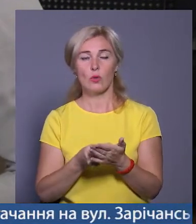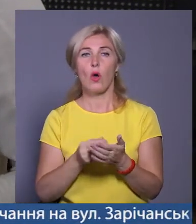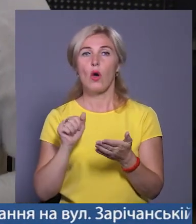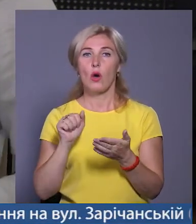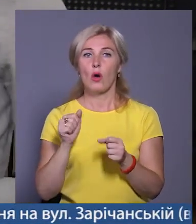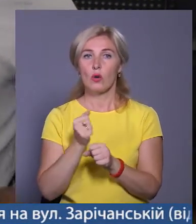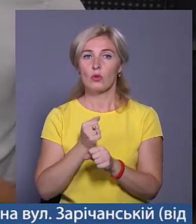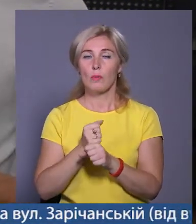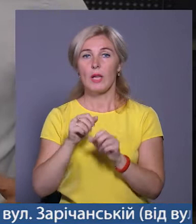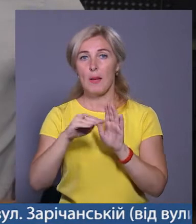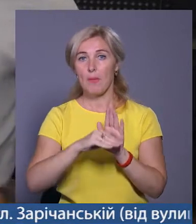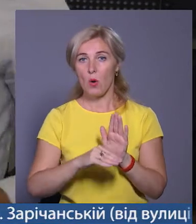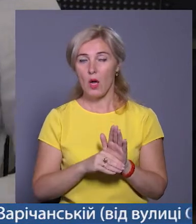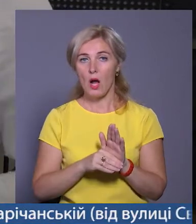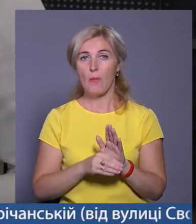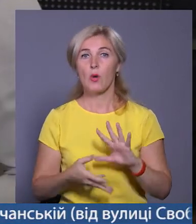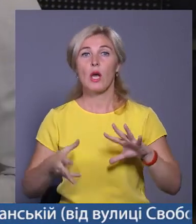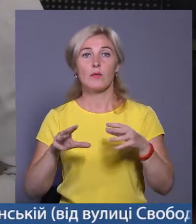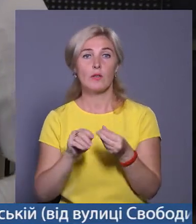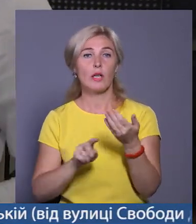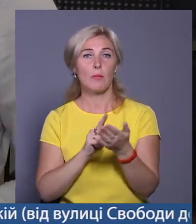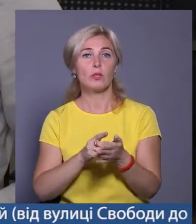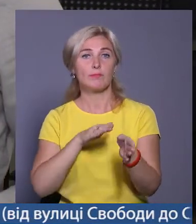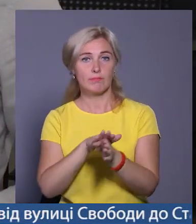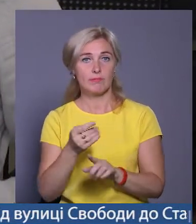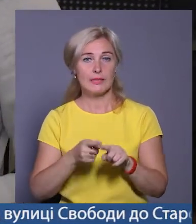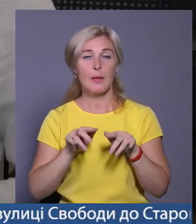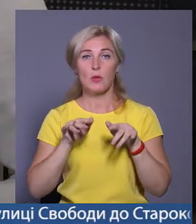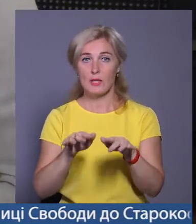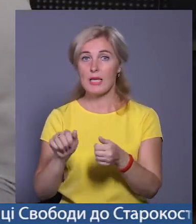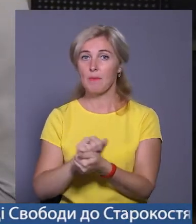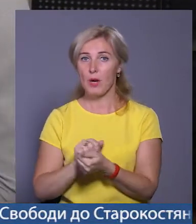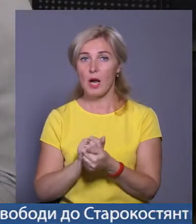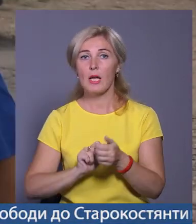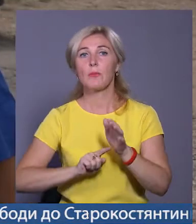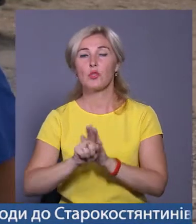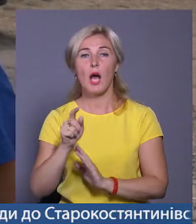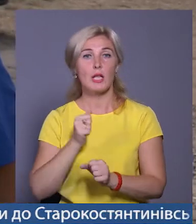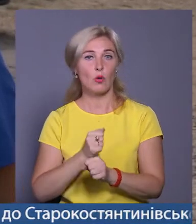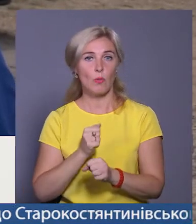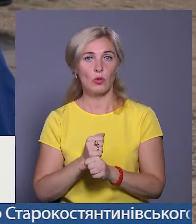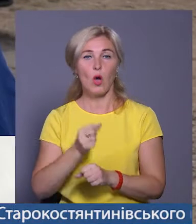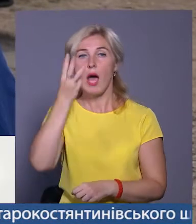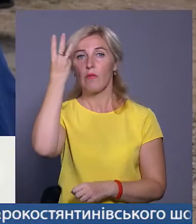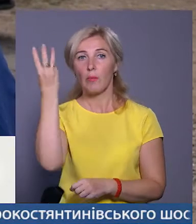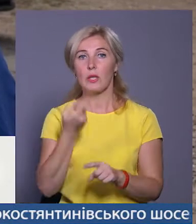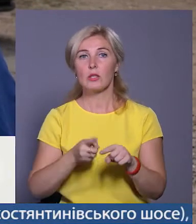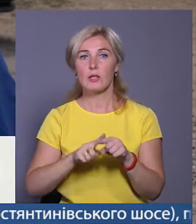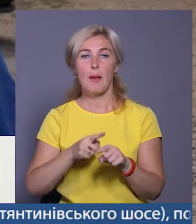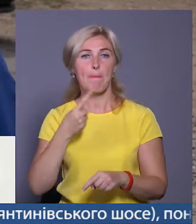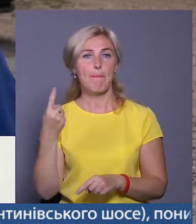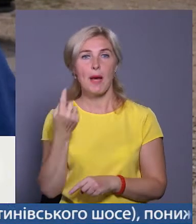розробили програму, як воно взагалі має відбуватися, цей процес пральні, і приступили до роботи. В Хмельницькому це перший